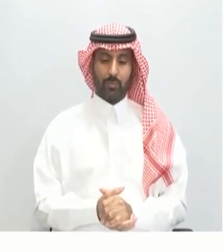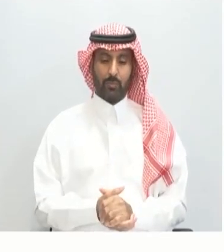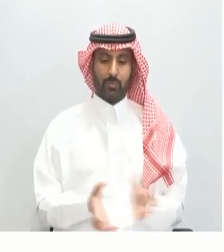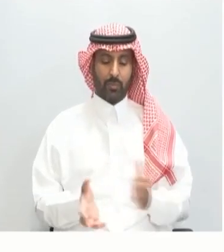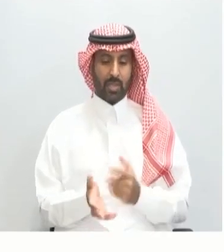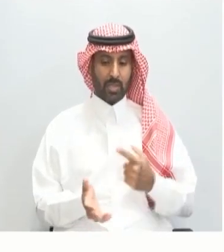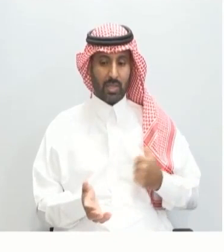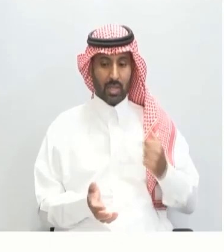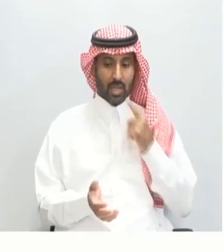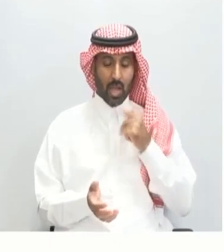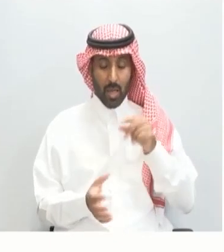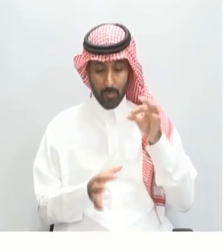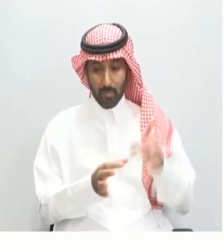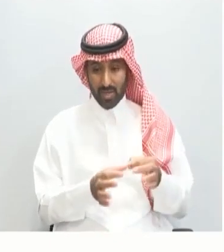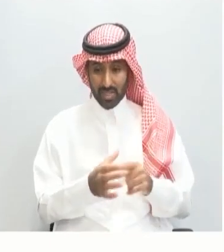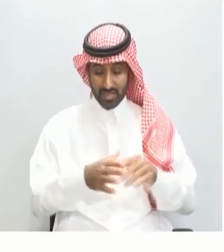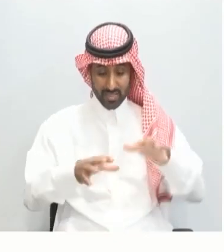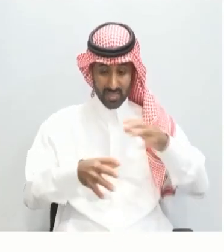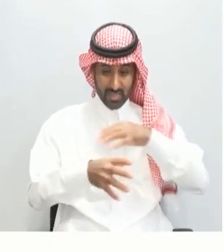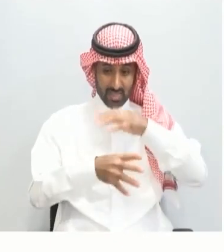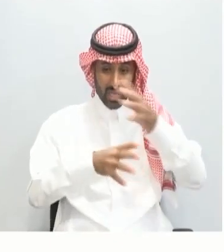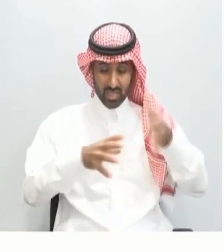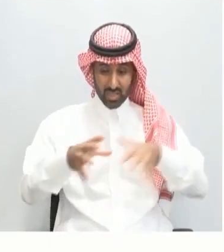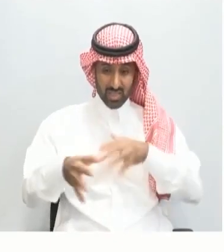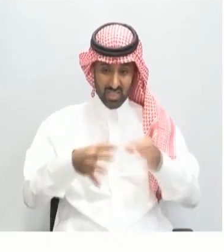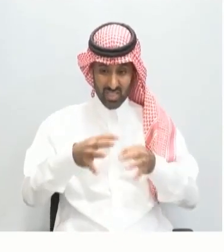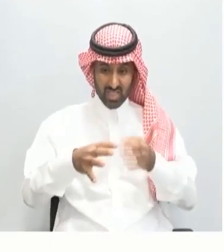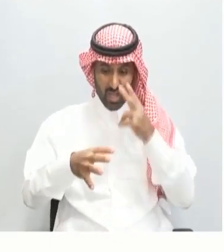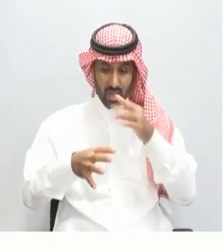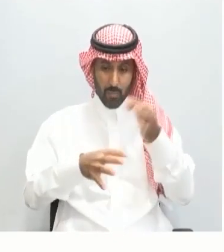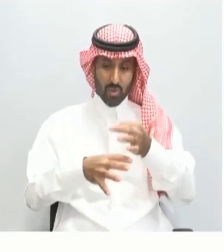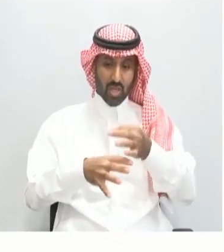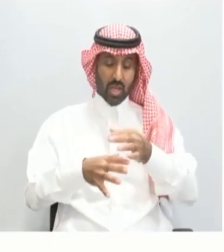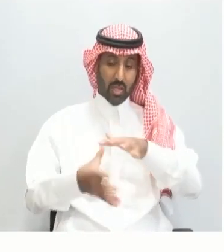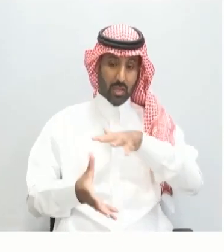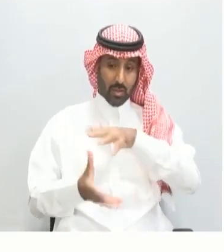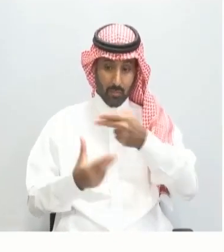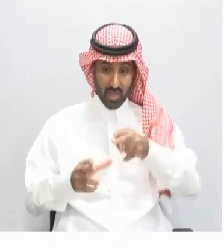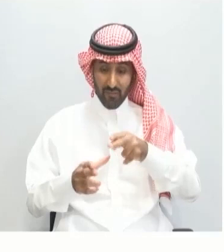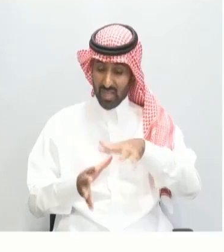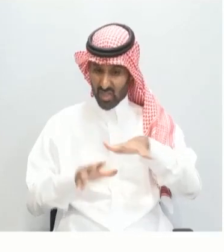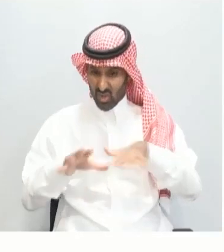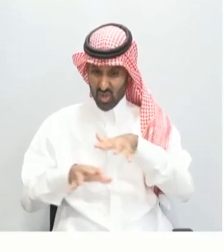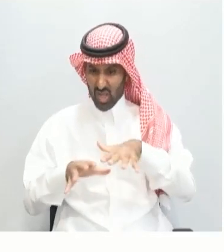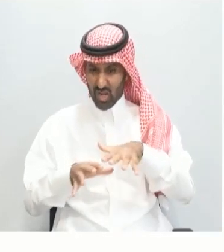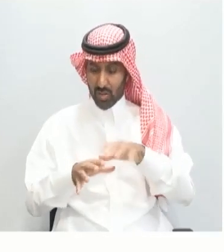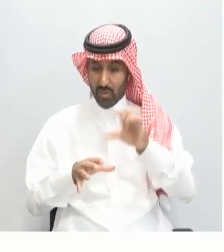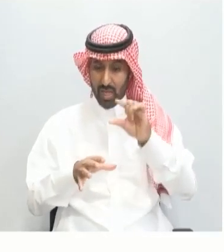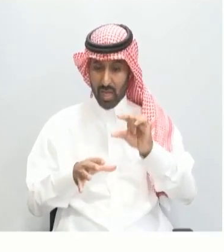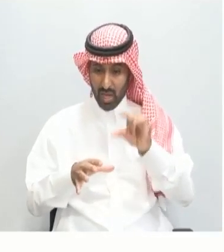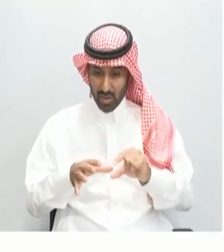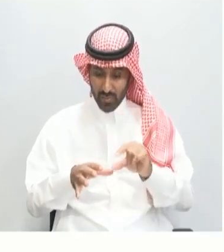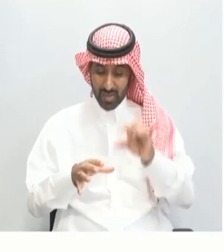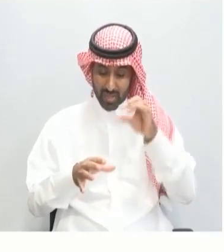ويسمى المركز السطحي للزلزال هي المنطقه التي حدثت فيها الزلازل كلما قل العمق ابناء وبناء الطلاب